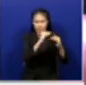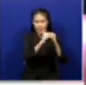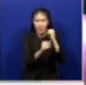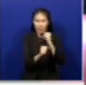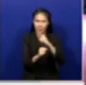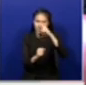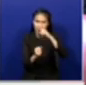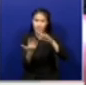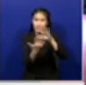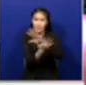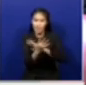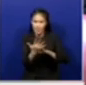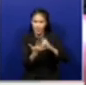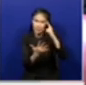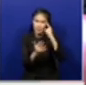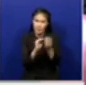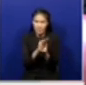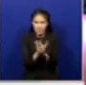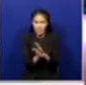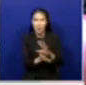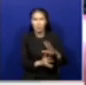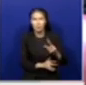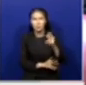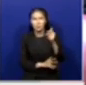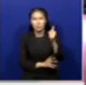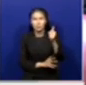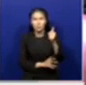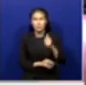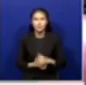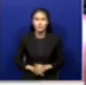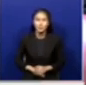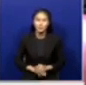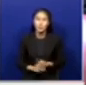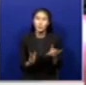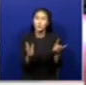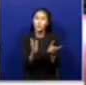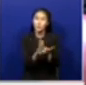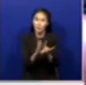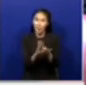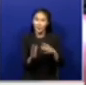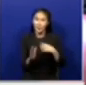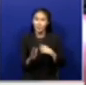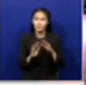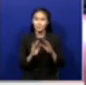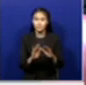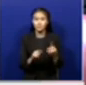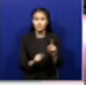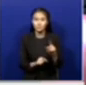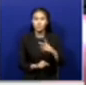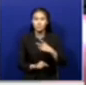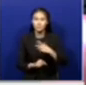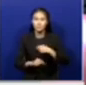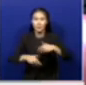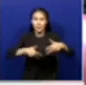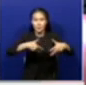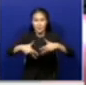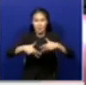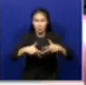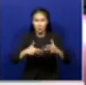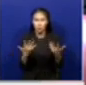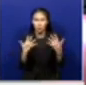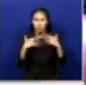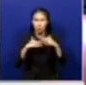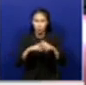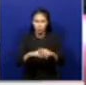ทศของเรากลับมาเป็นประเทศที่ดีครั้งหนึ่งสุดท้ายผมอยากจะฝากไว้นะครับอยากให้ประชาชนได้มีส่วนร่วม